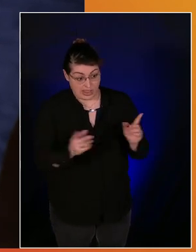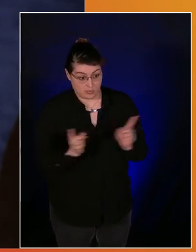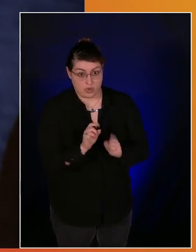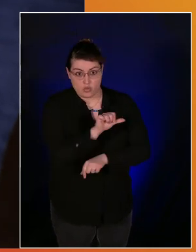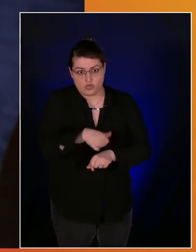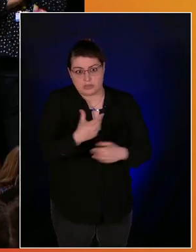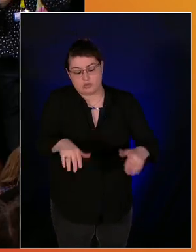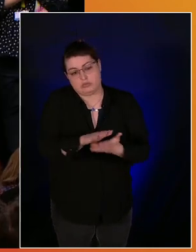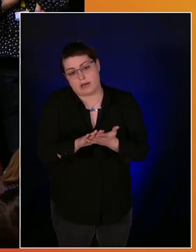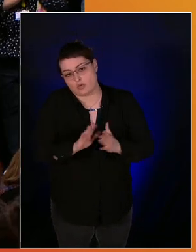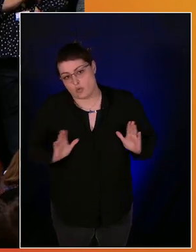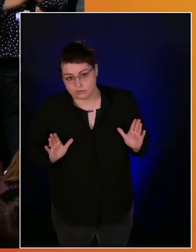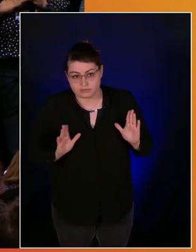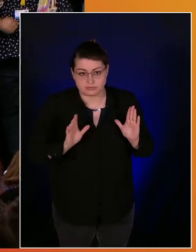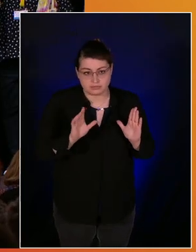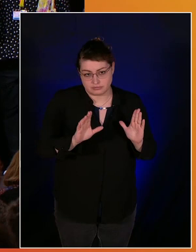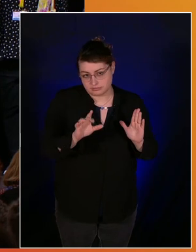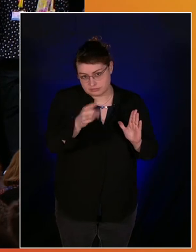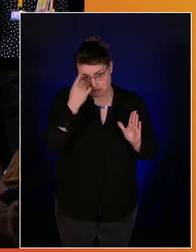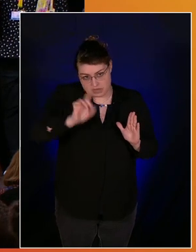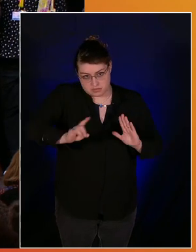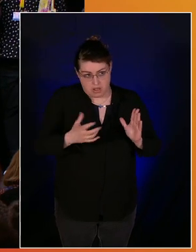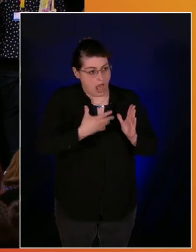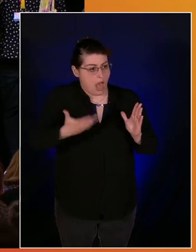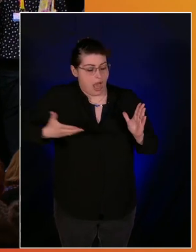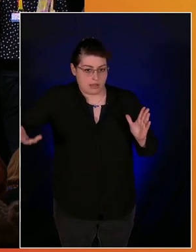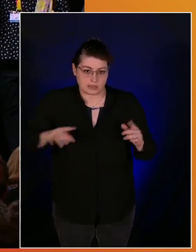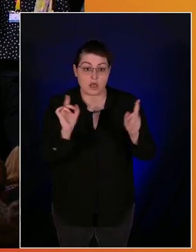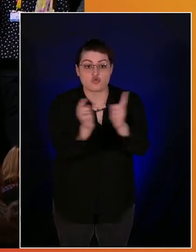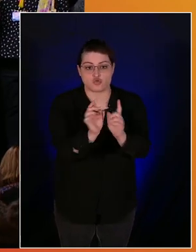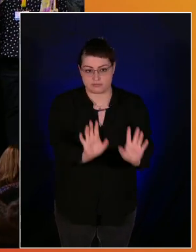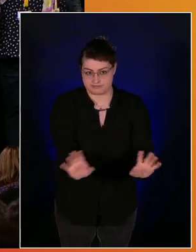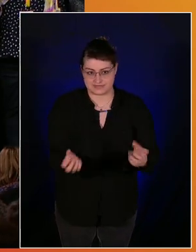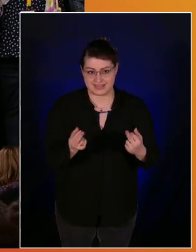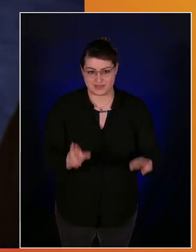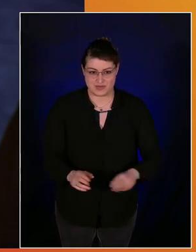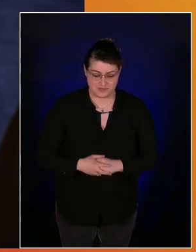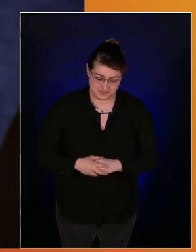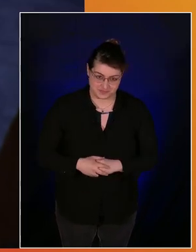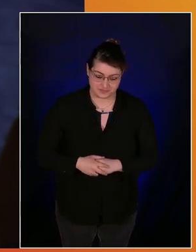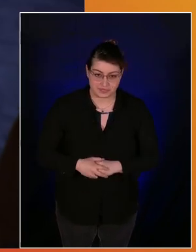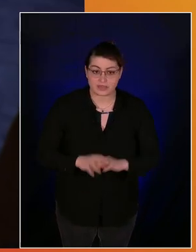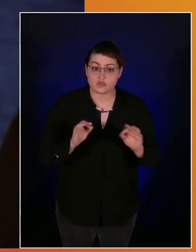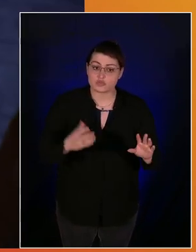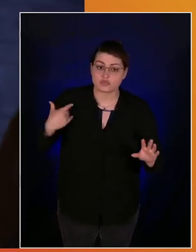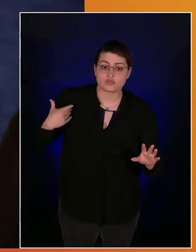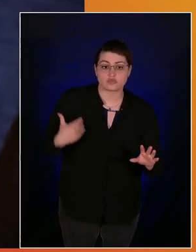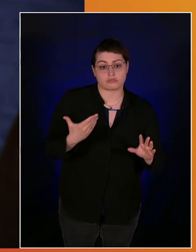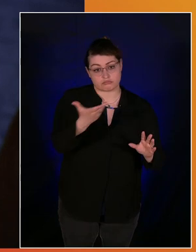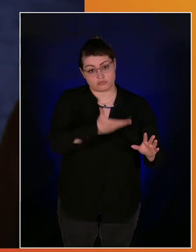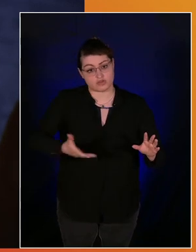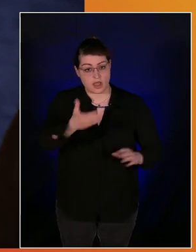Voilà, donc ne vous attendez pas, ça va être rapide. On a vécu, chers